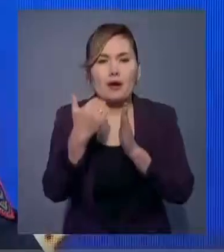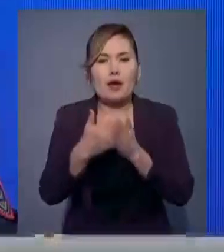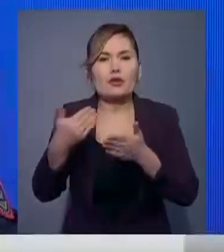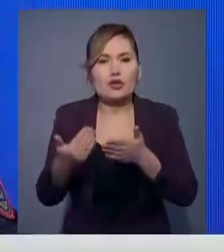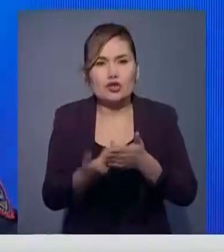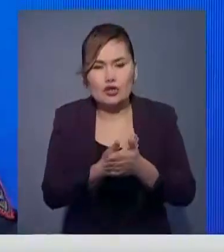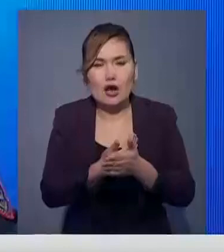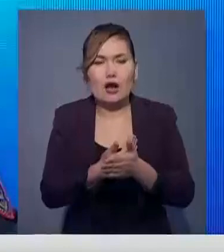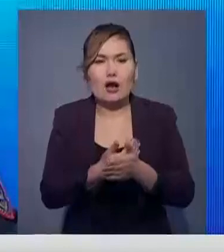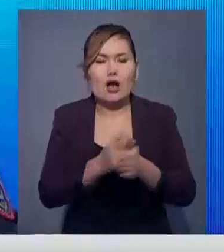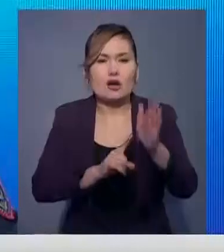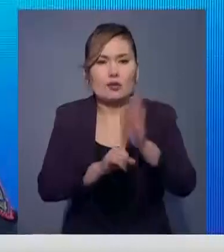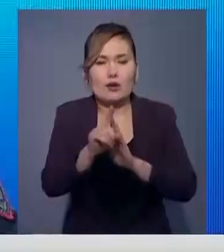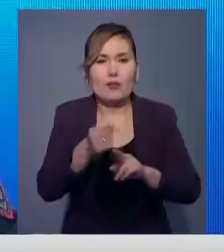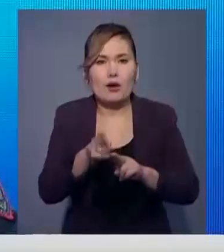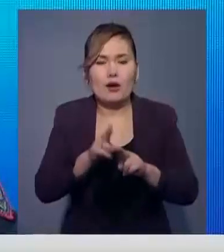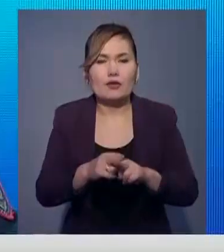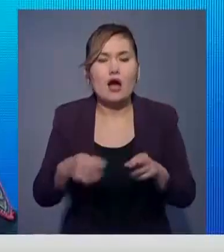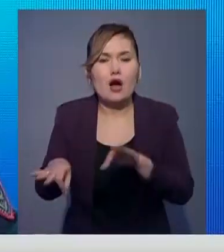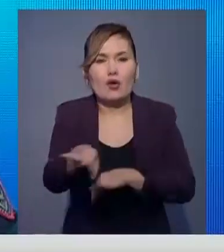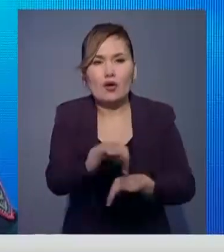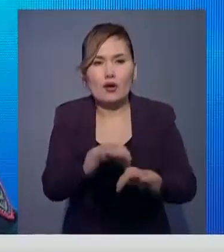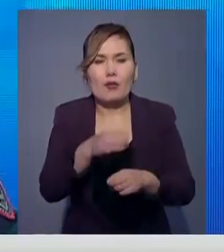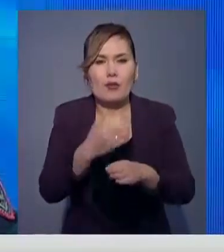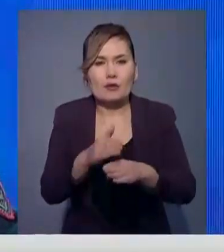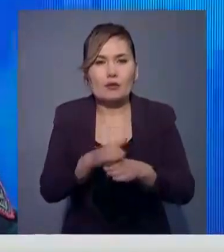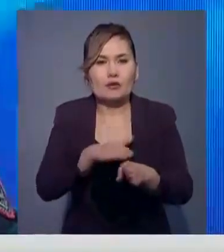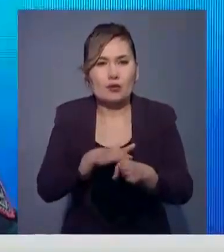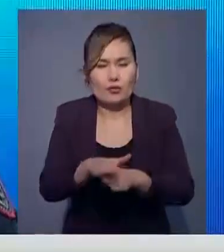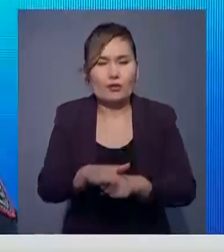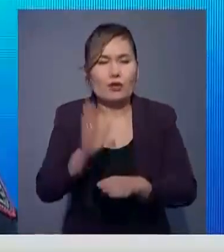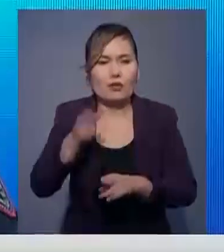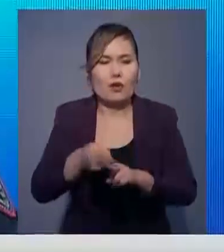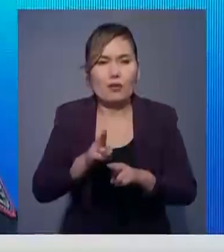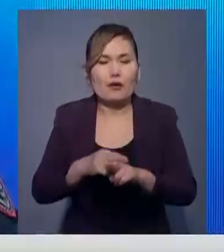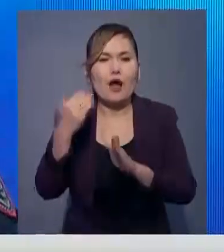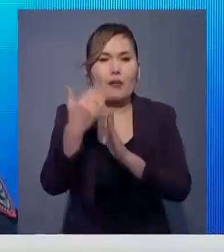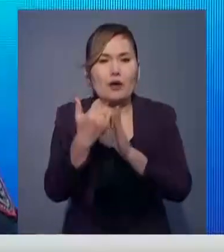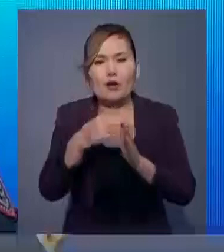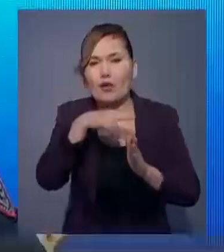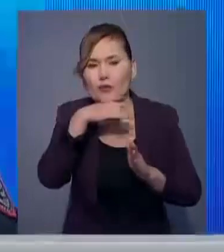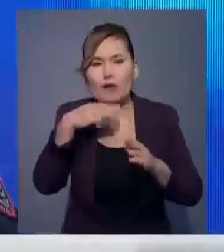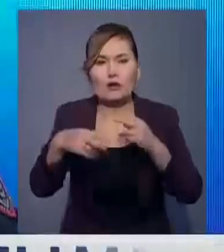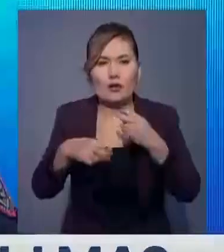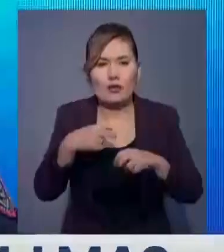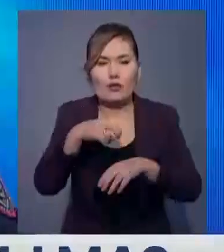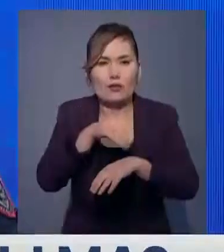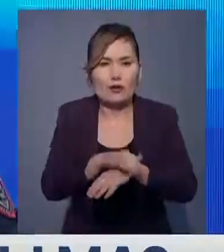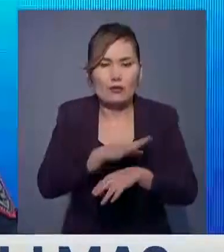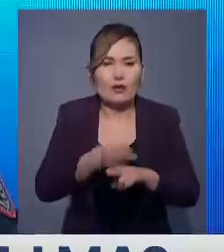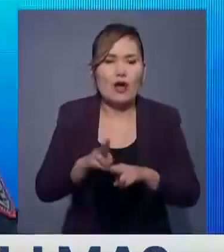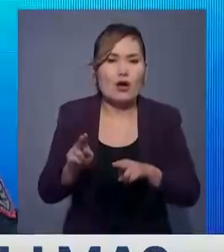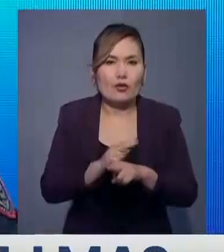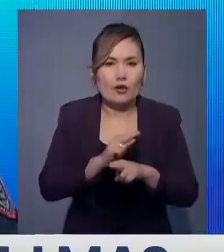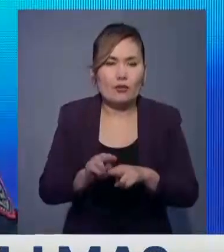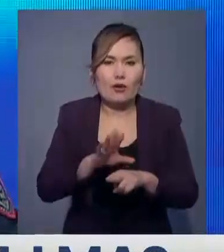екенін тағы да айтқым келеді. Әлі күнге дейін қанатқақты жоба ретінде жүзеге асып жатыр. Шынымен де бағдарламада ақаулар болды. Олар дер кезінде түзетілді.